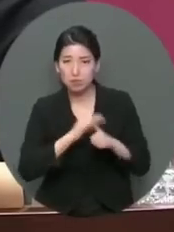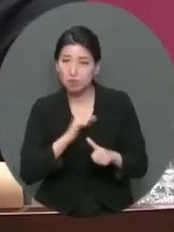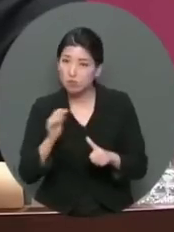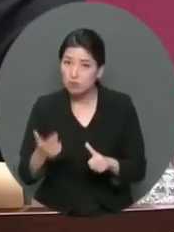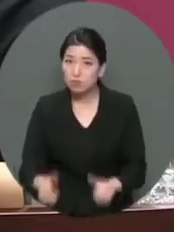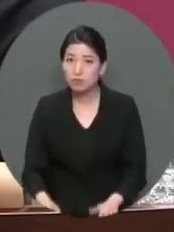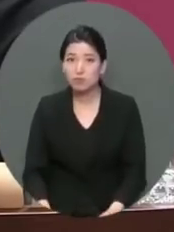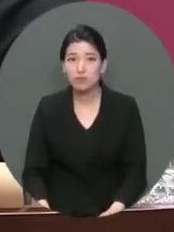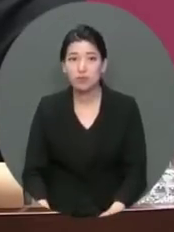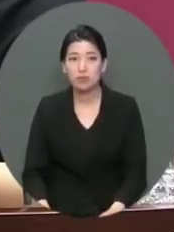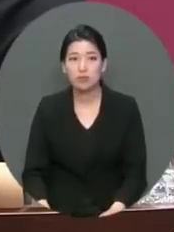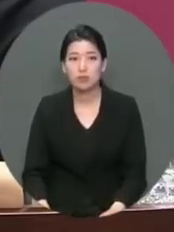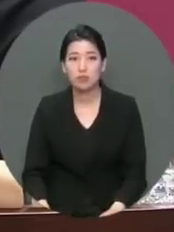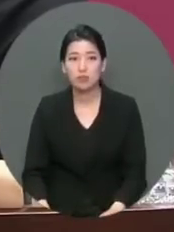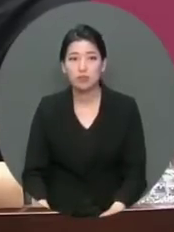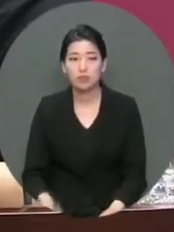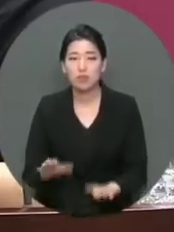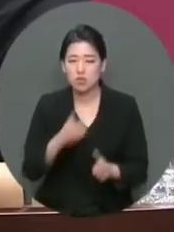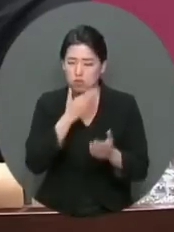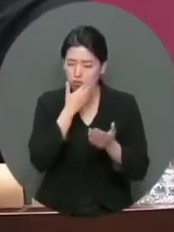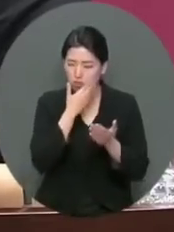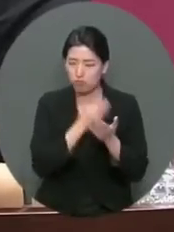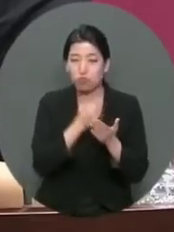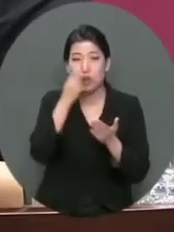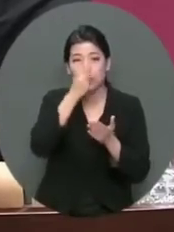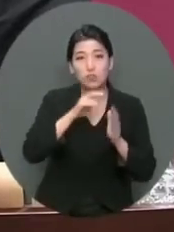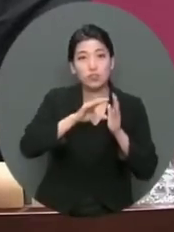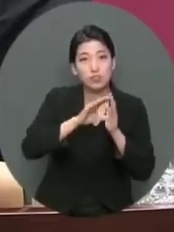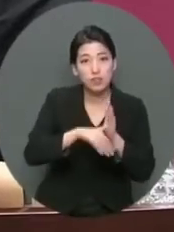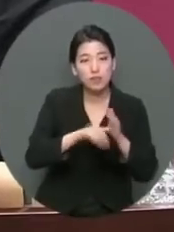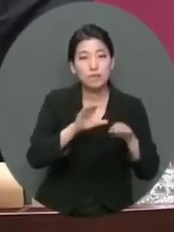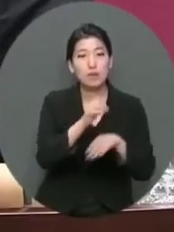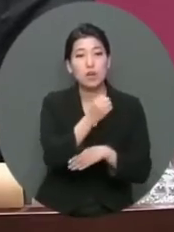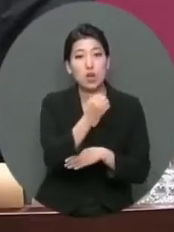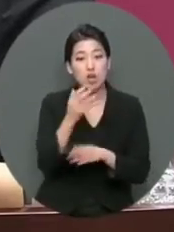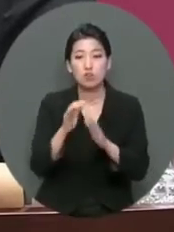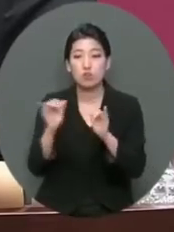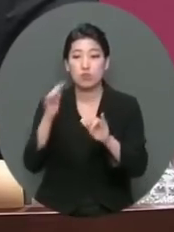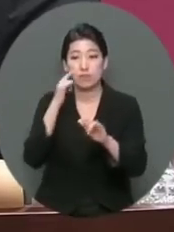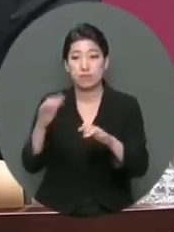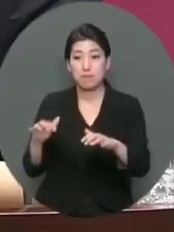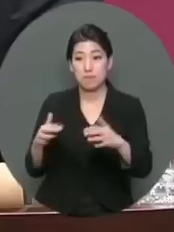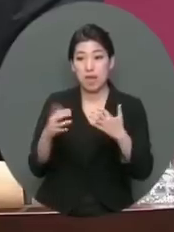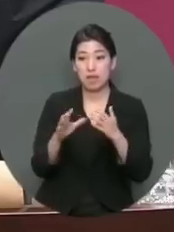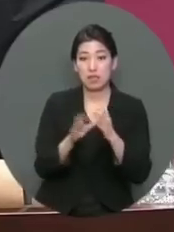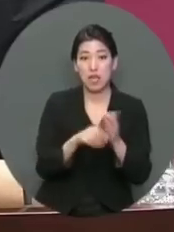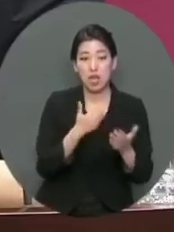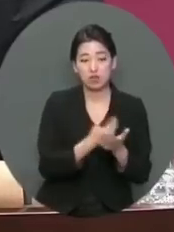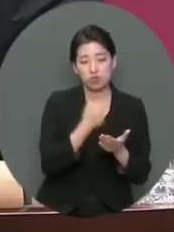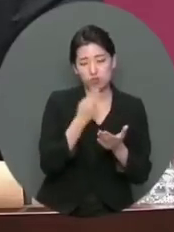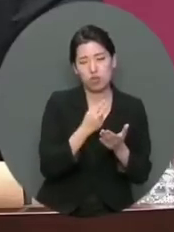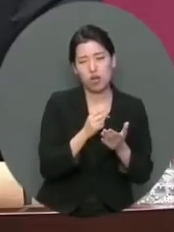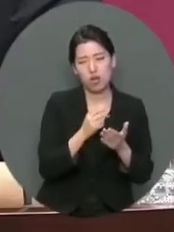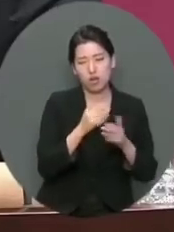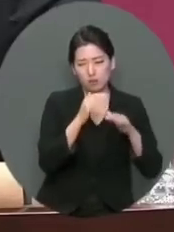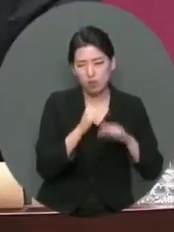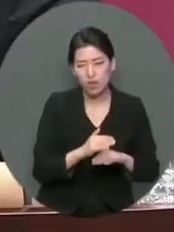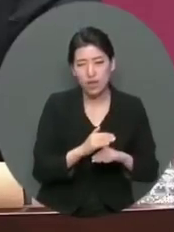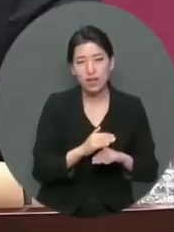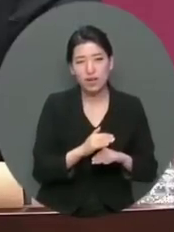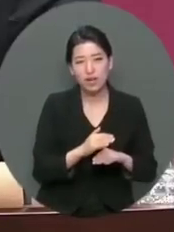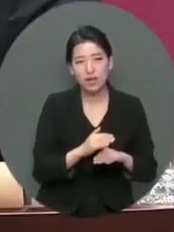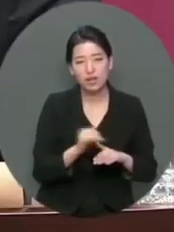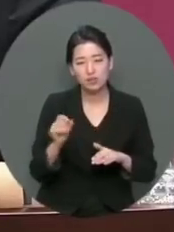이 중요한 수사를 할 때 언론이라든가 국민들이 관심이 집중됐었을 때 수사 상황이 여러 가지로 그게 수사